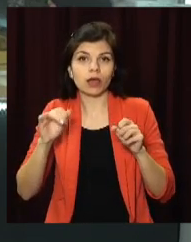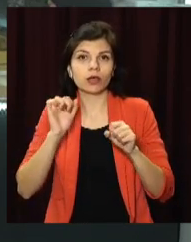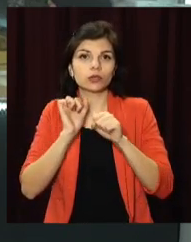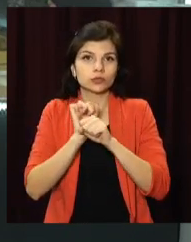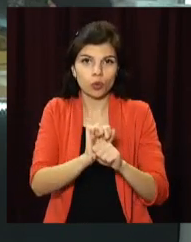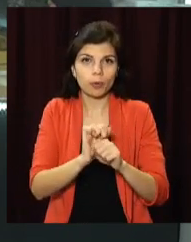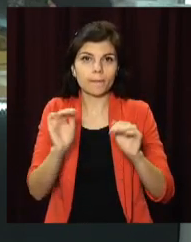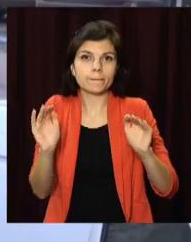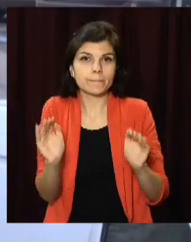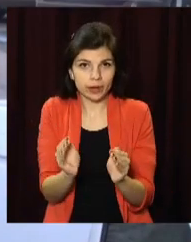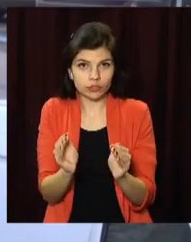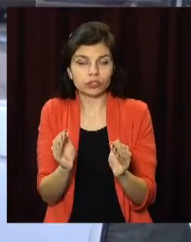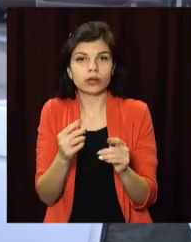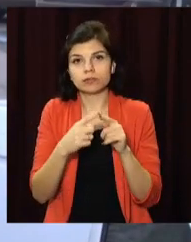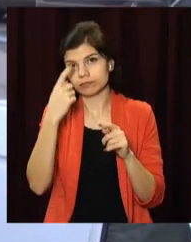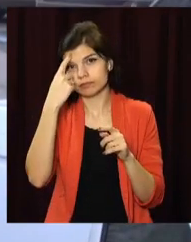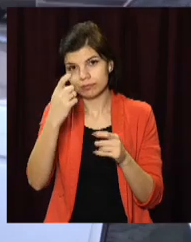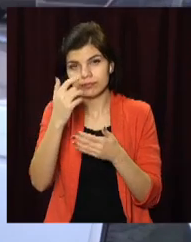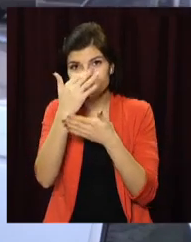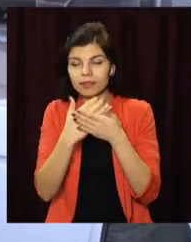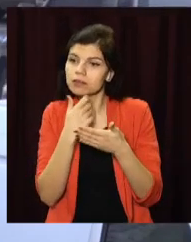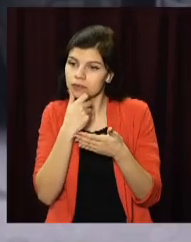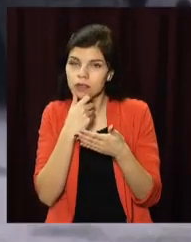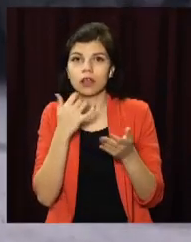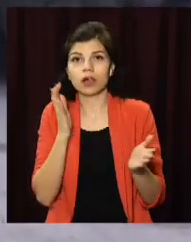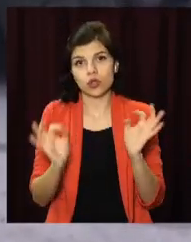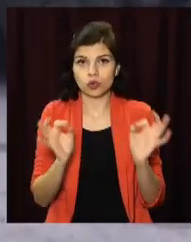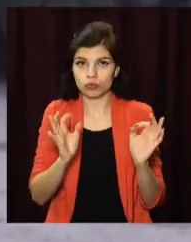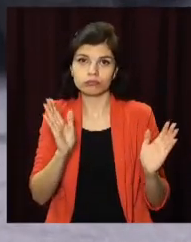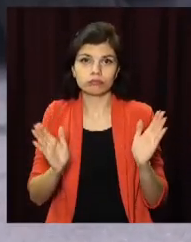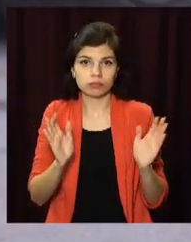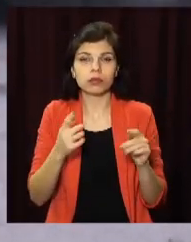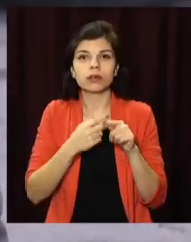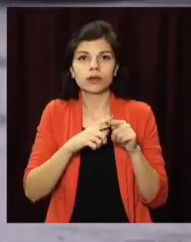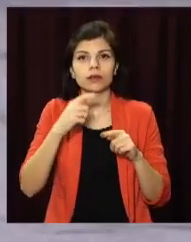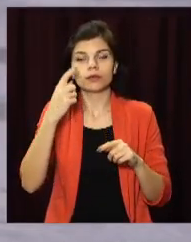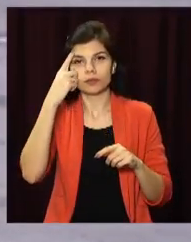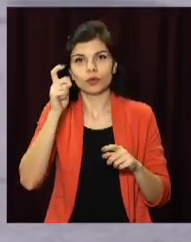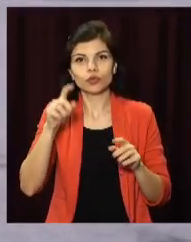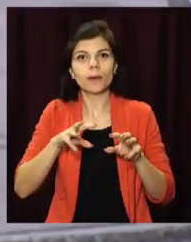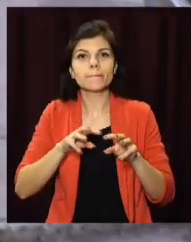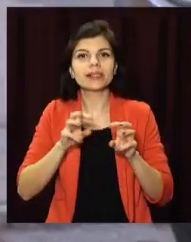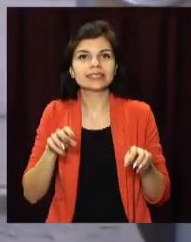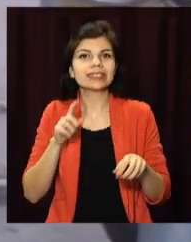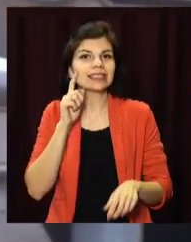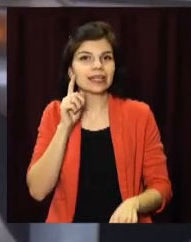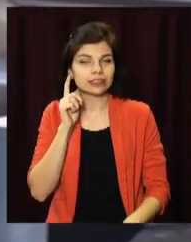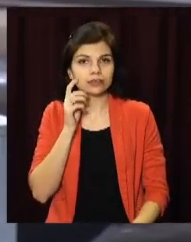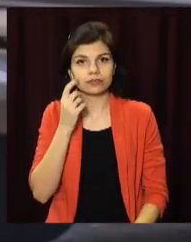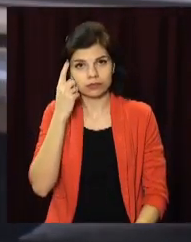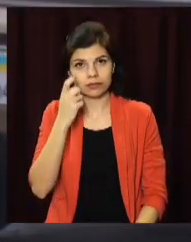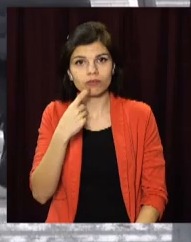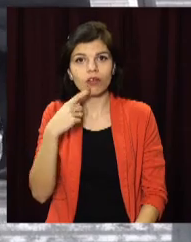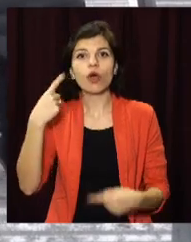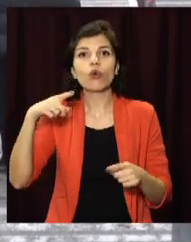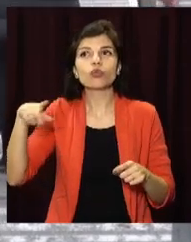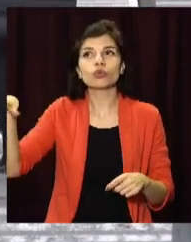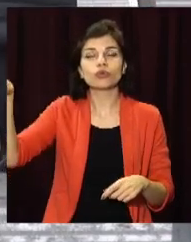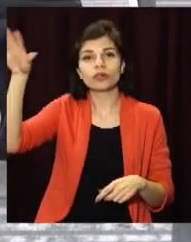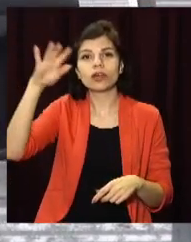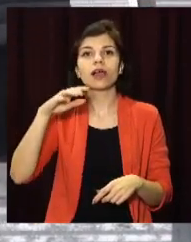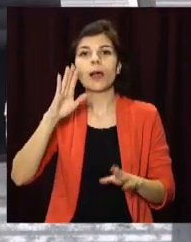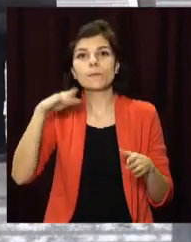Міністерстві охорони здоров'я. На тому, що ситуація трохи стабілізувалася, наголосив і президент України. Він зазначив, на відміну від інших країн, після